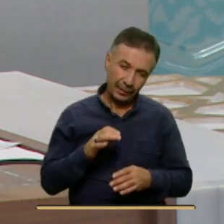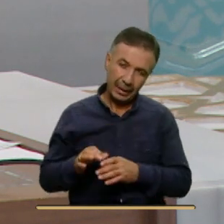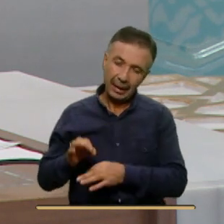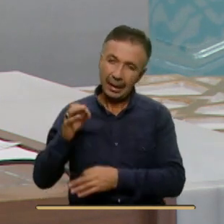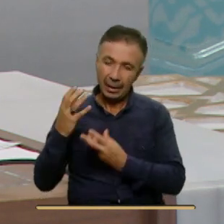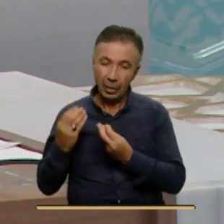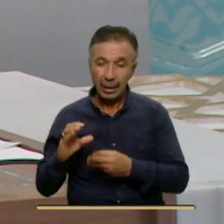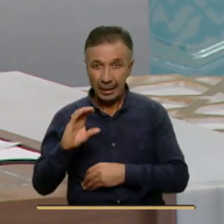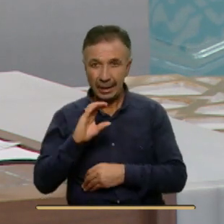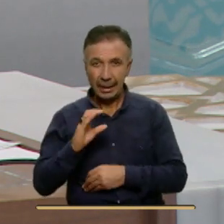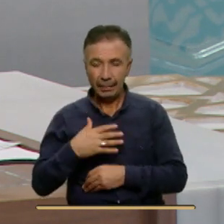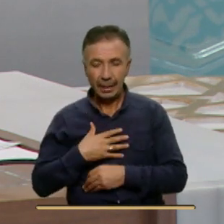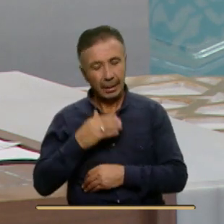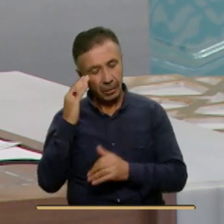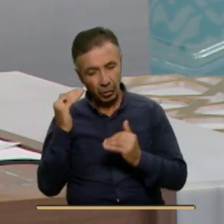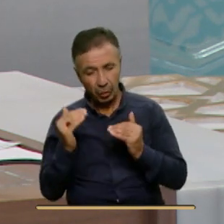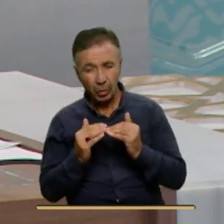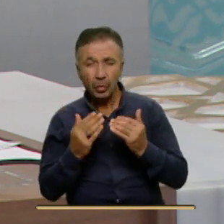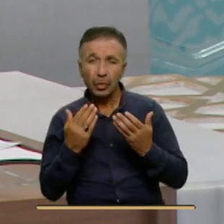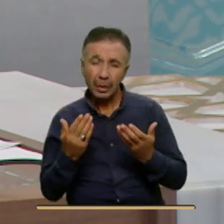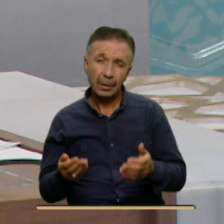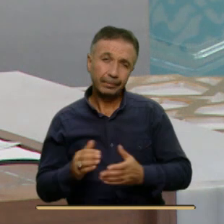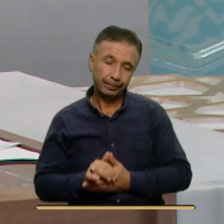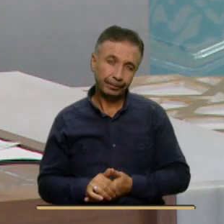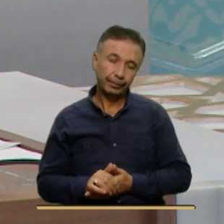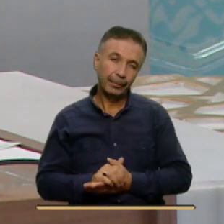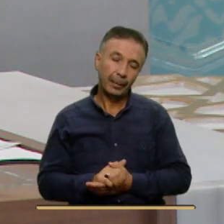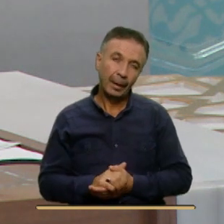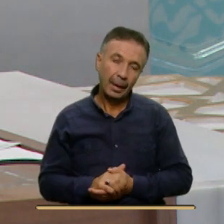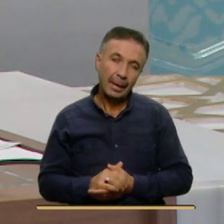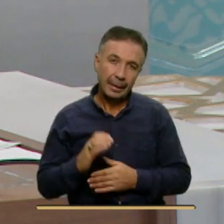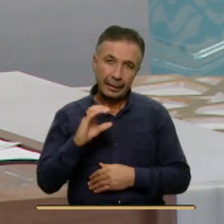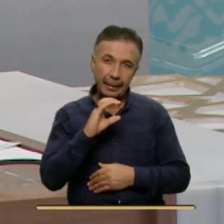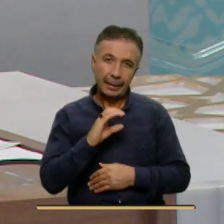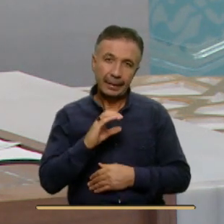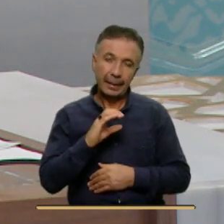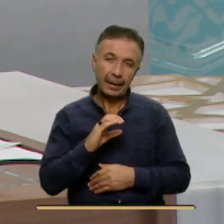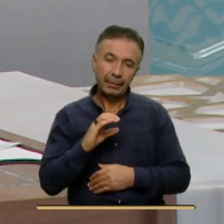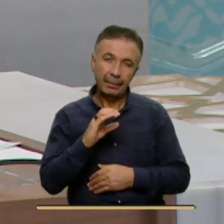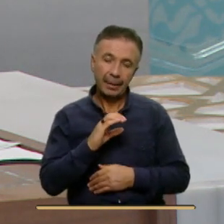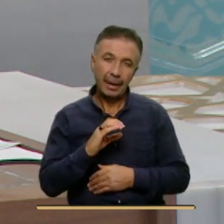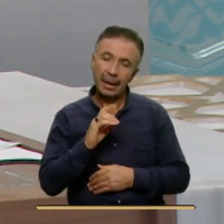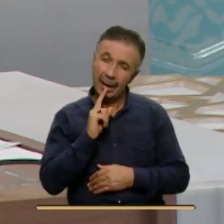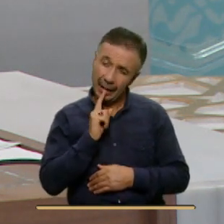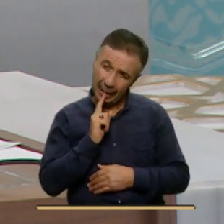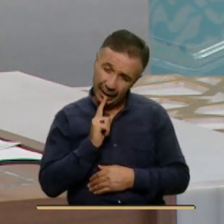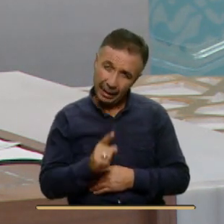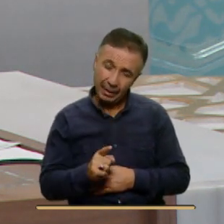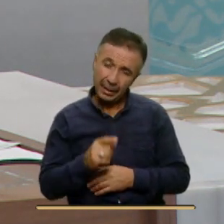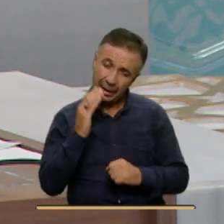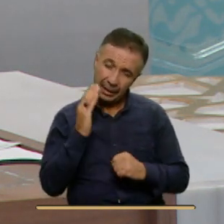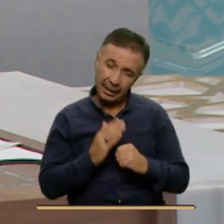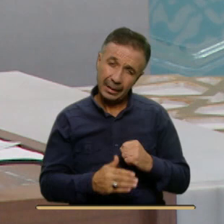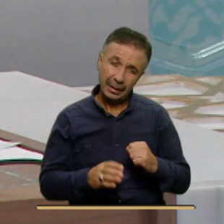olan İslamidir. Yani İslami olan, İslam'la emredilen, yasaklanan